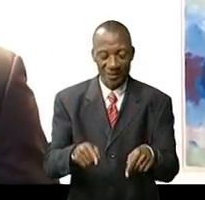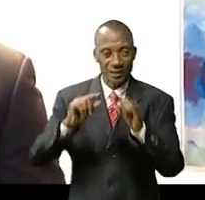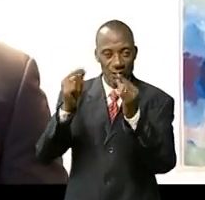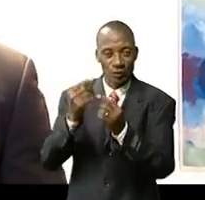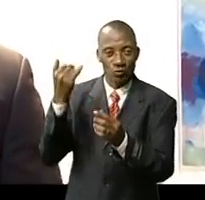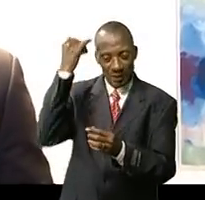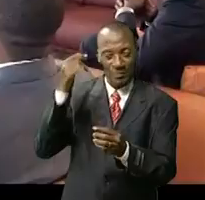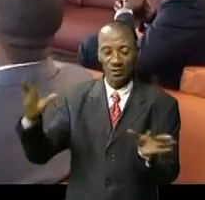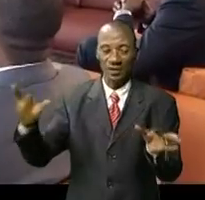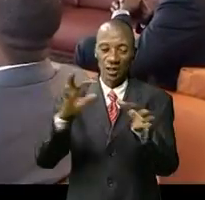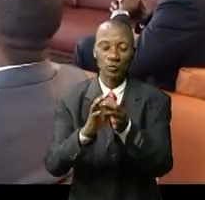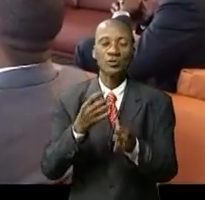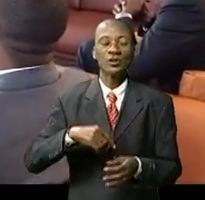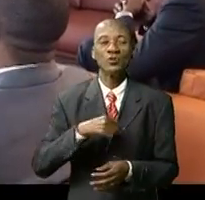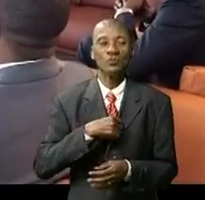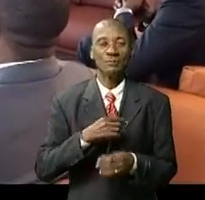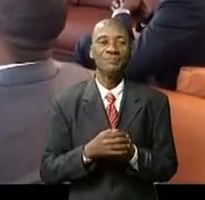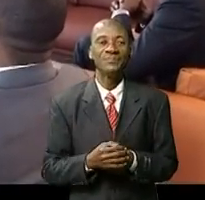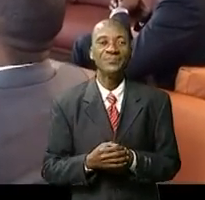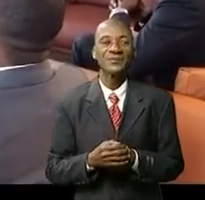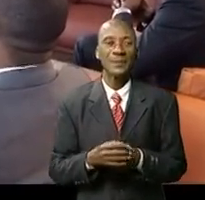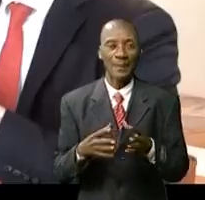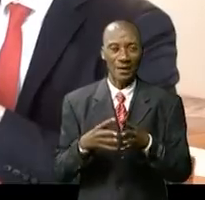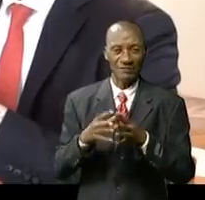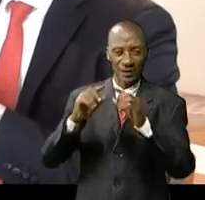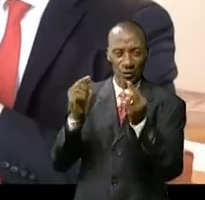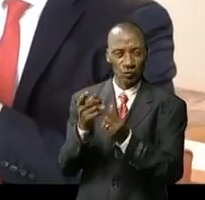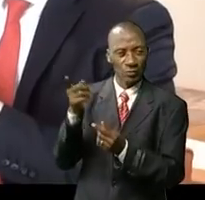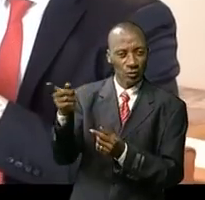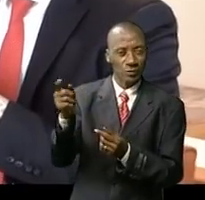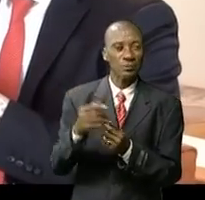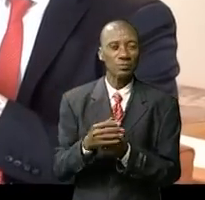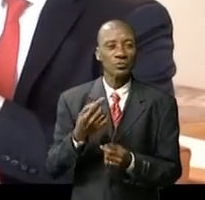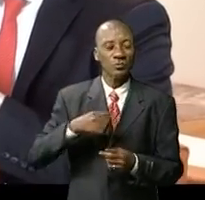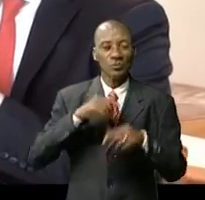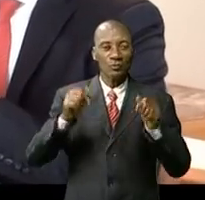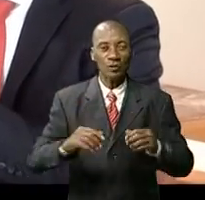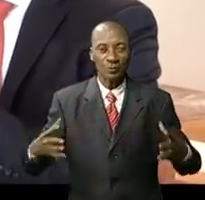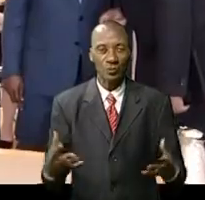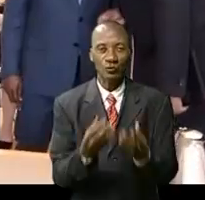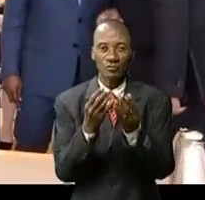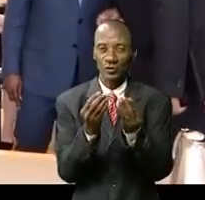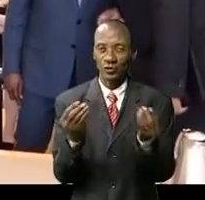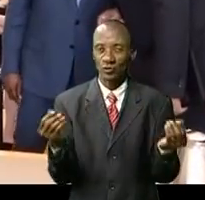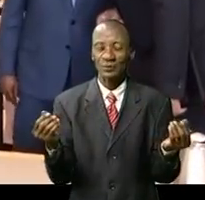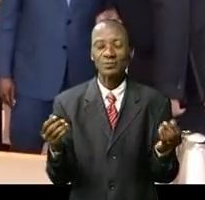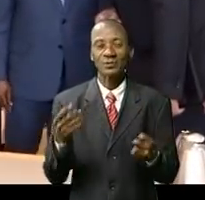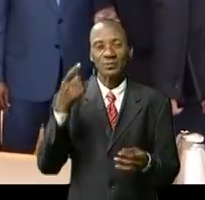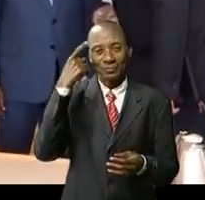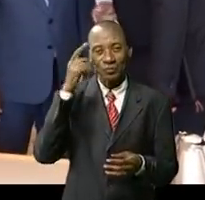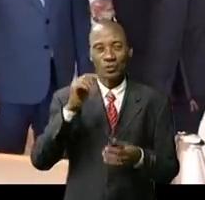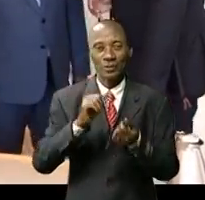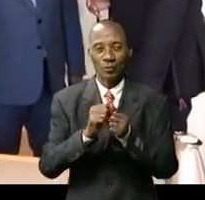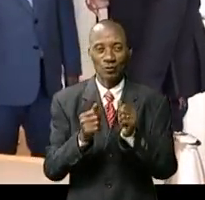ce qui vient d'être fait. Avec Veridos, l'on pourrait notamment trouver une solution à l'épineuse question de